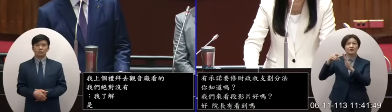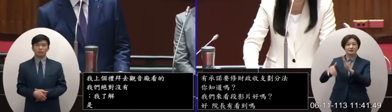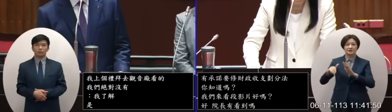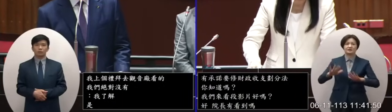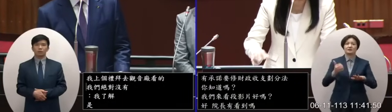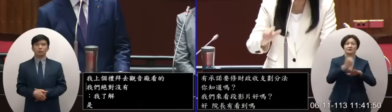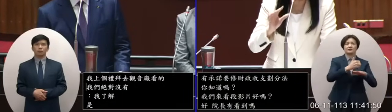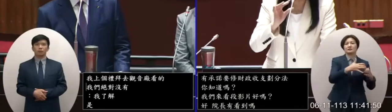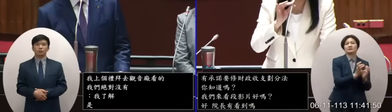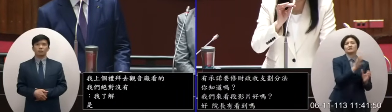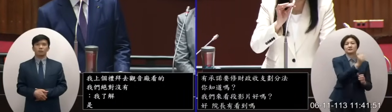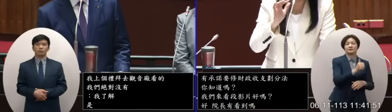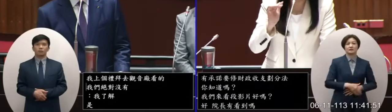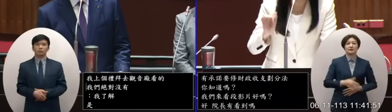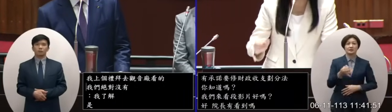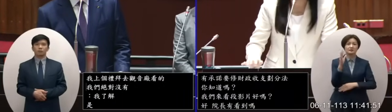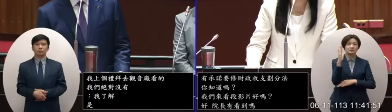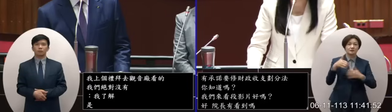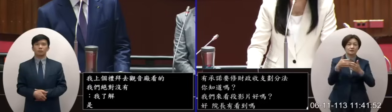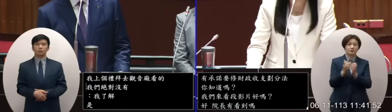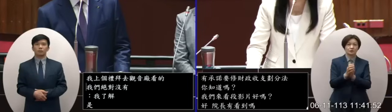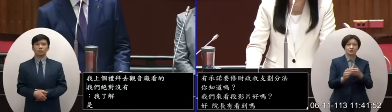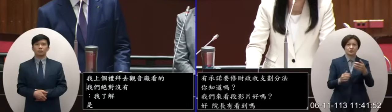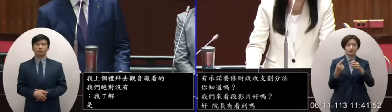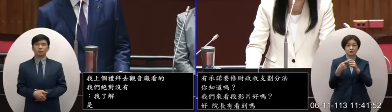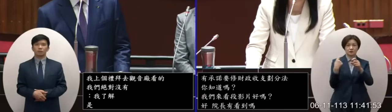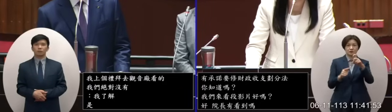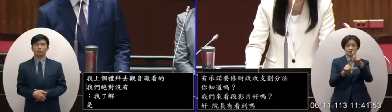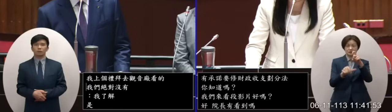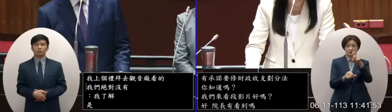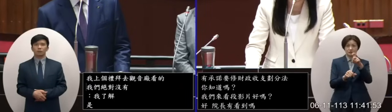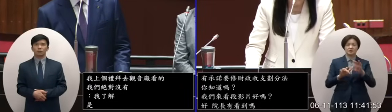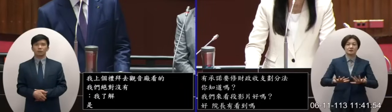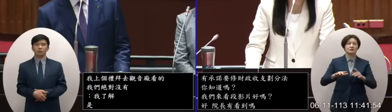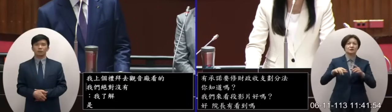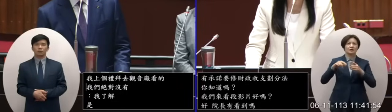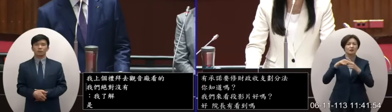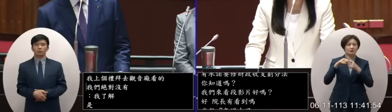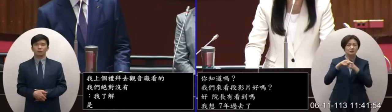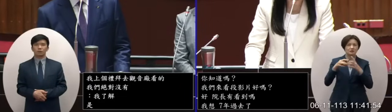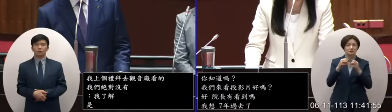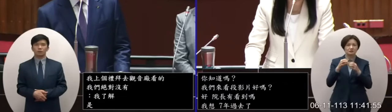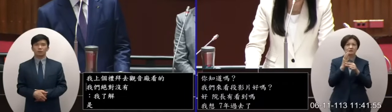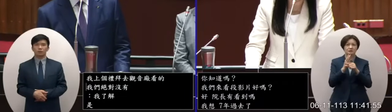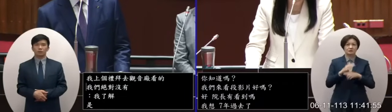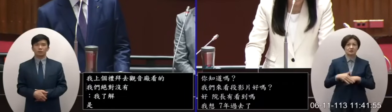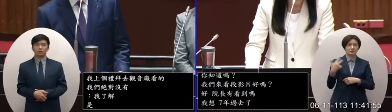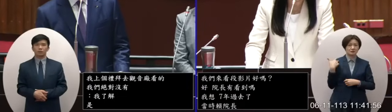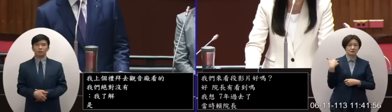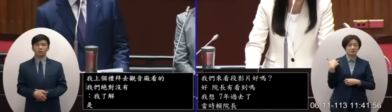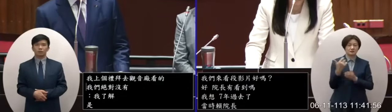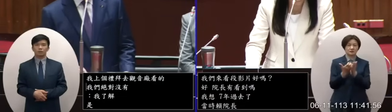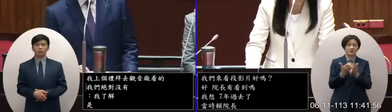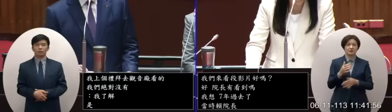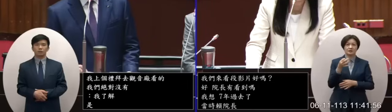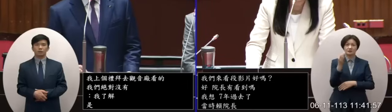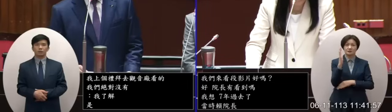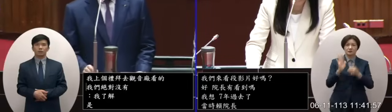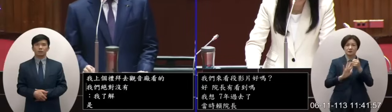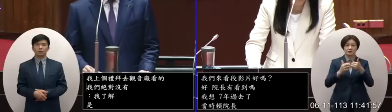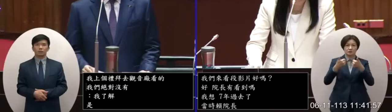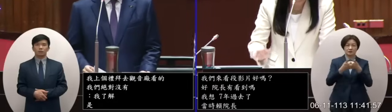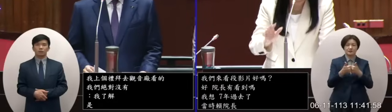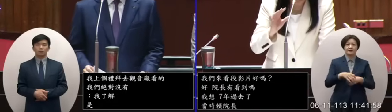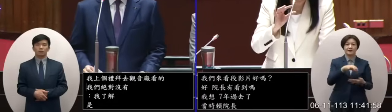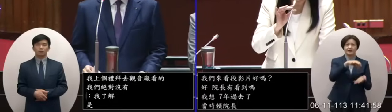赖总统了财政部在去年的10月就表示说已经着手在研修了。那在上个礼拜前呢，财委会也审查了各